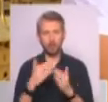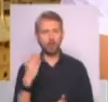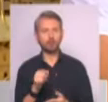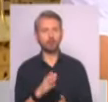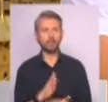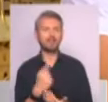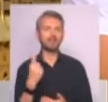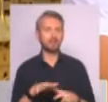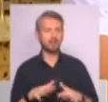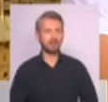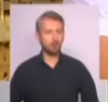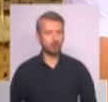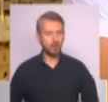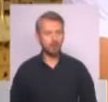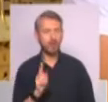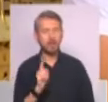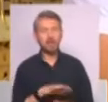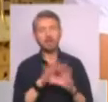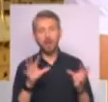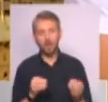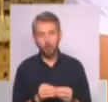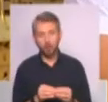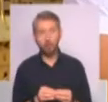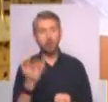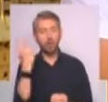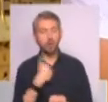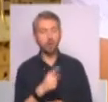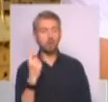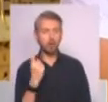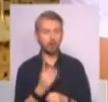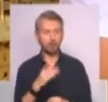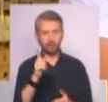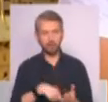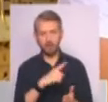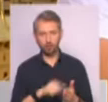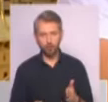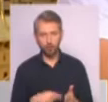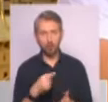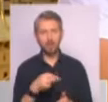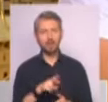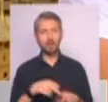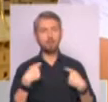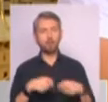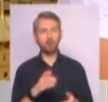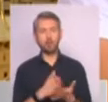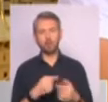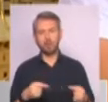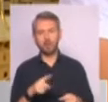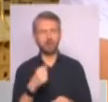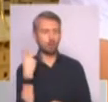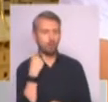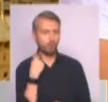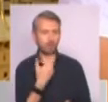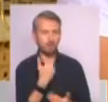місцем проживання. Але загалом, ну, тобто, коли мораторій буде скасовано, ну, для продажу майна за борги